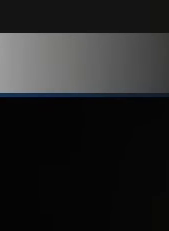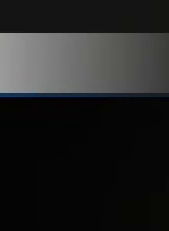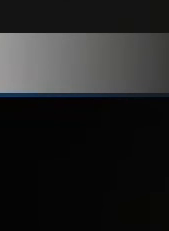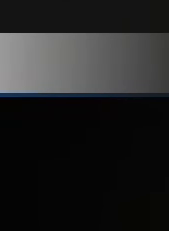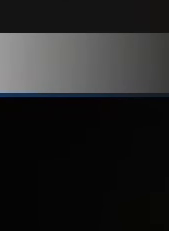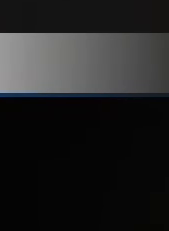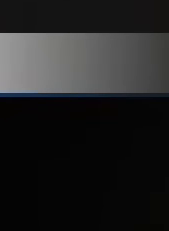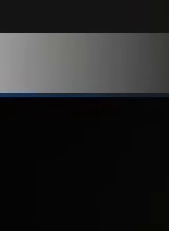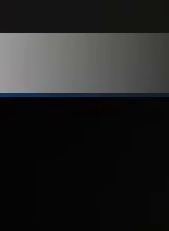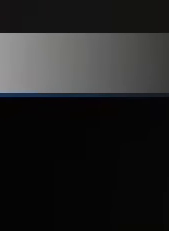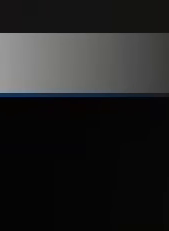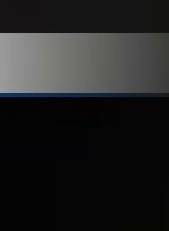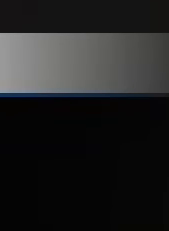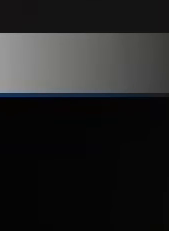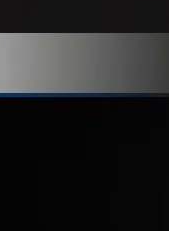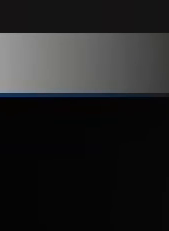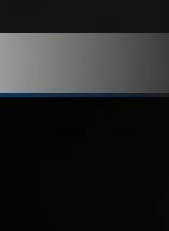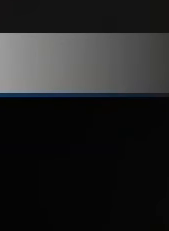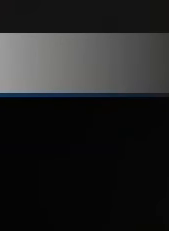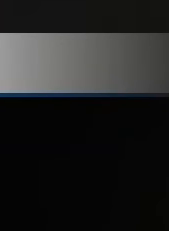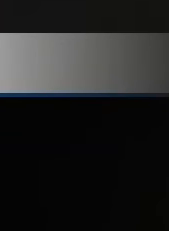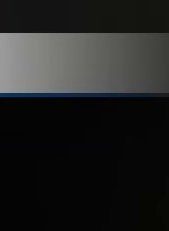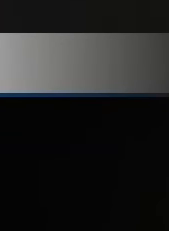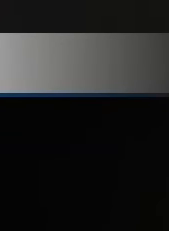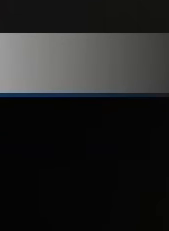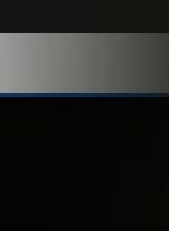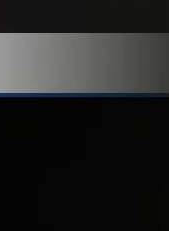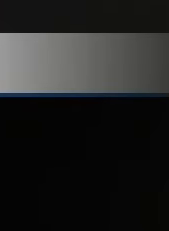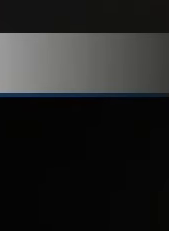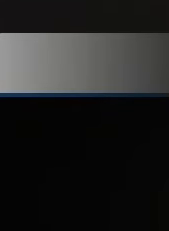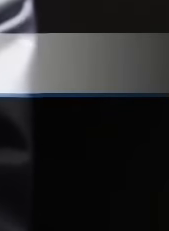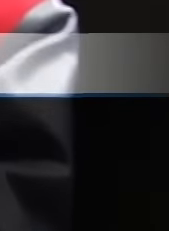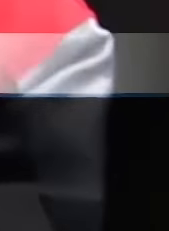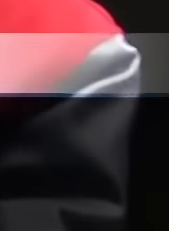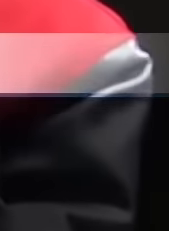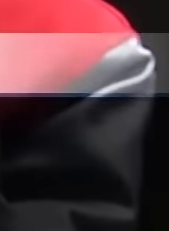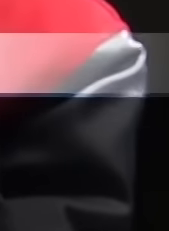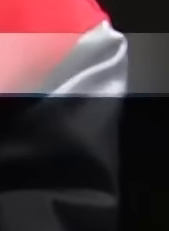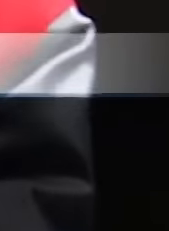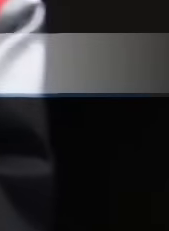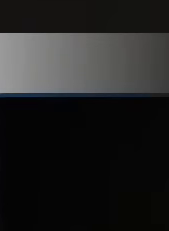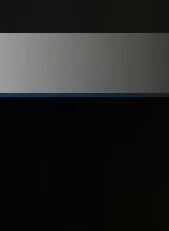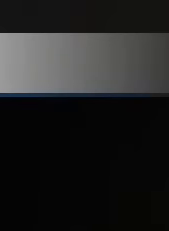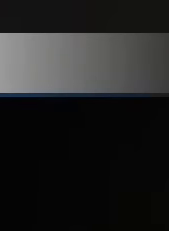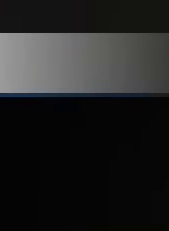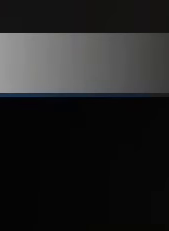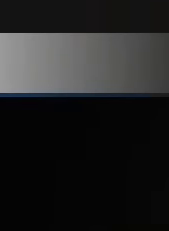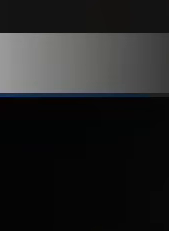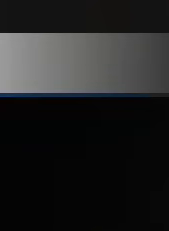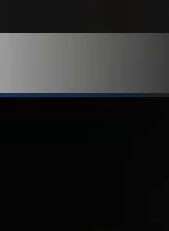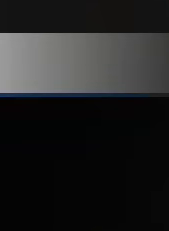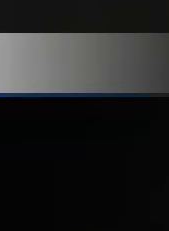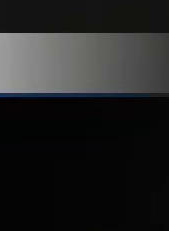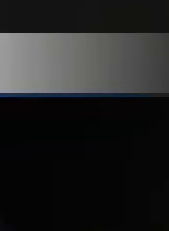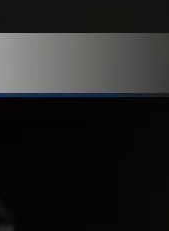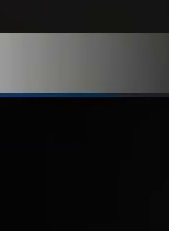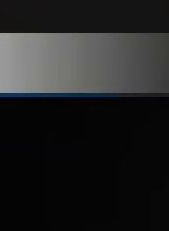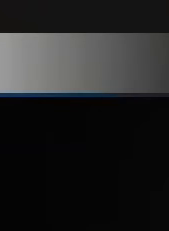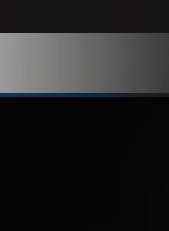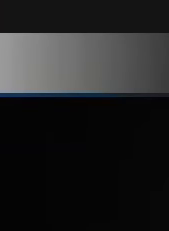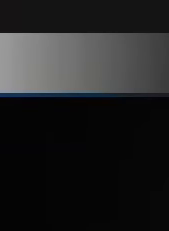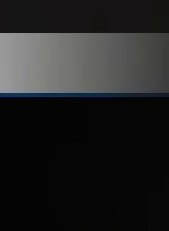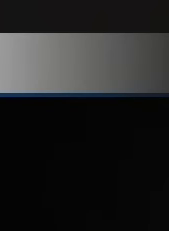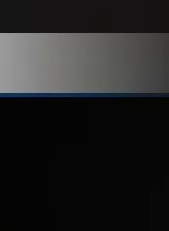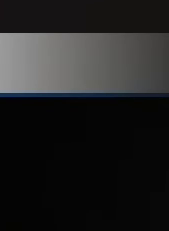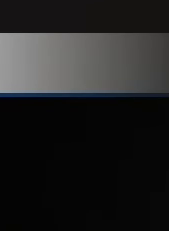여러분, 김준혁이라는 사람이 그동안 이상한 희한한 성희롱을 국민 상대로 성희롱을 해온 겁니다. 그런데 그동안